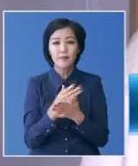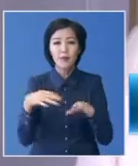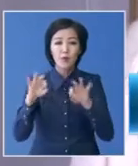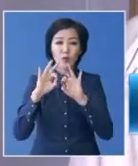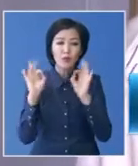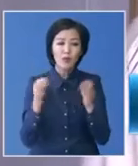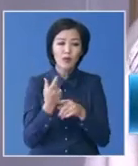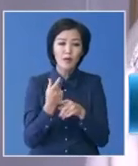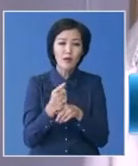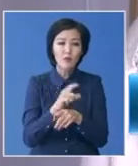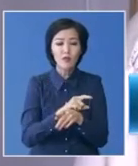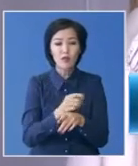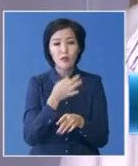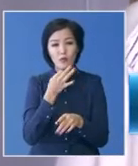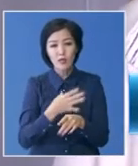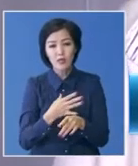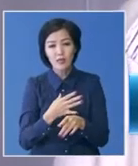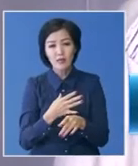адаммын. Әсіресе